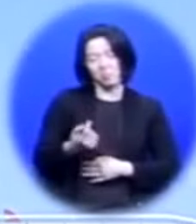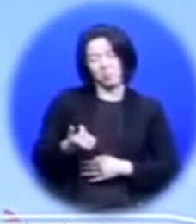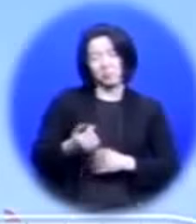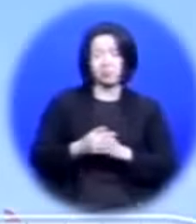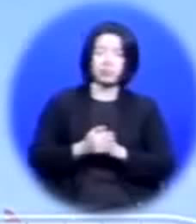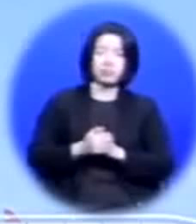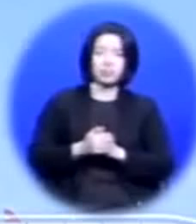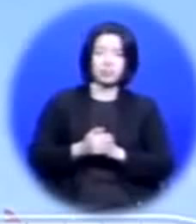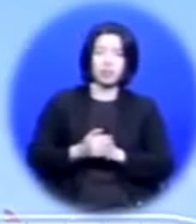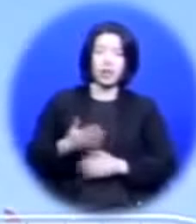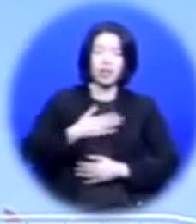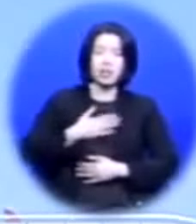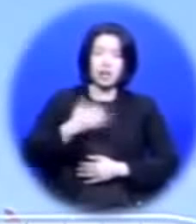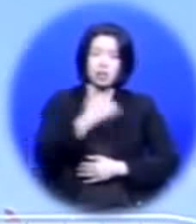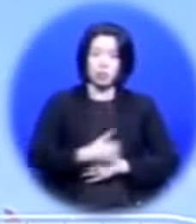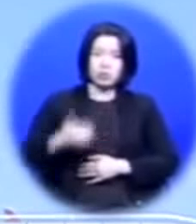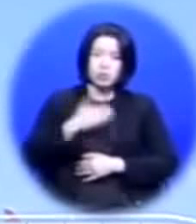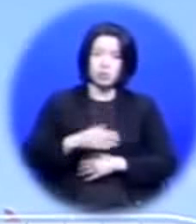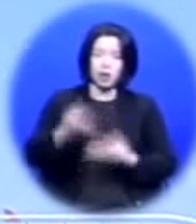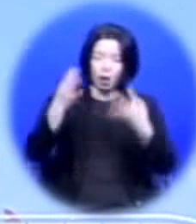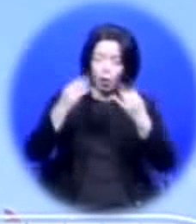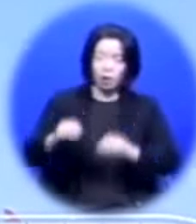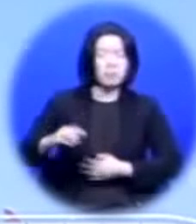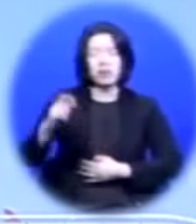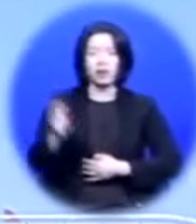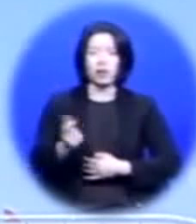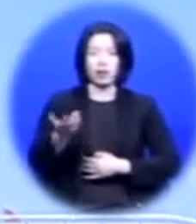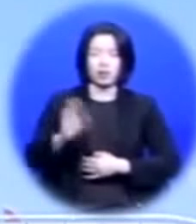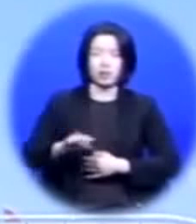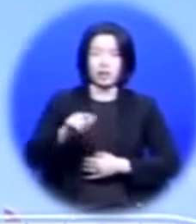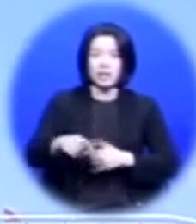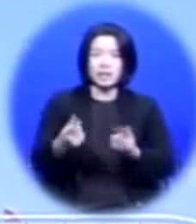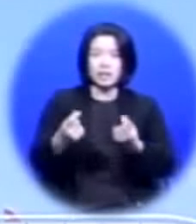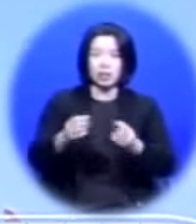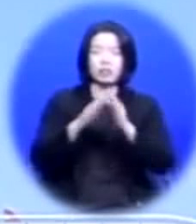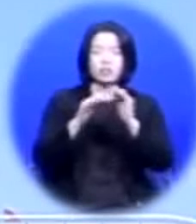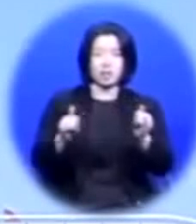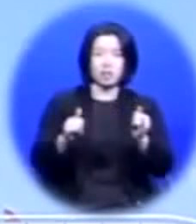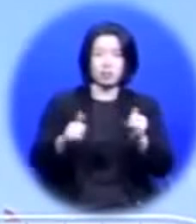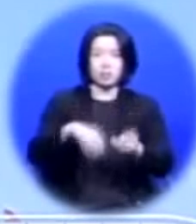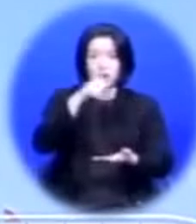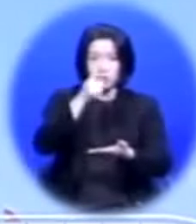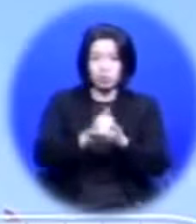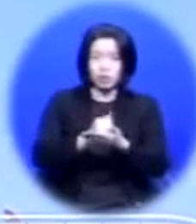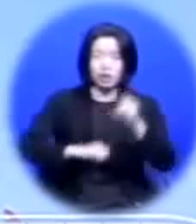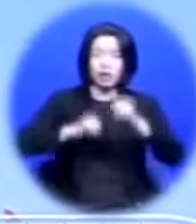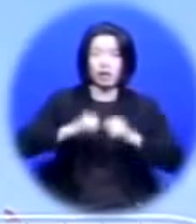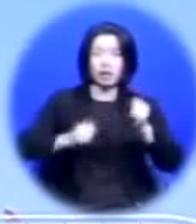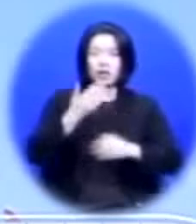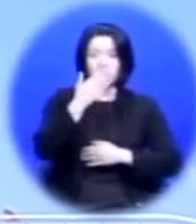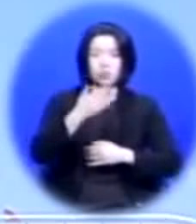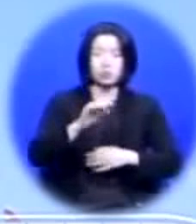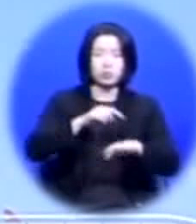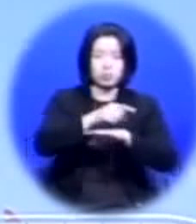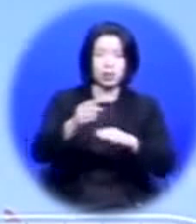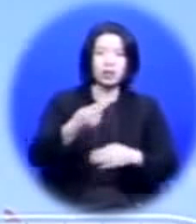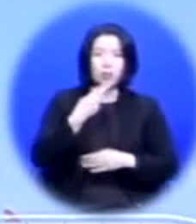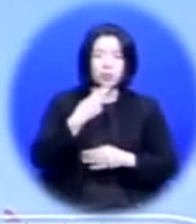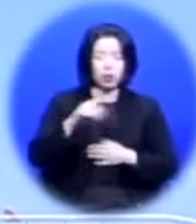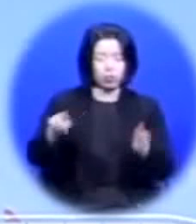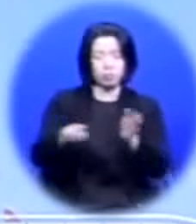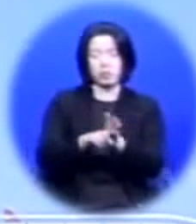하셔 내 육신이 얼마나 강한데 이런 사람은 죄 지을 수밖에 없다고 믿는